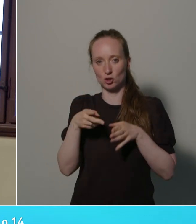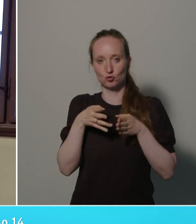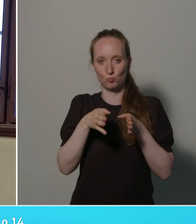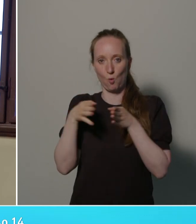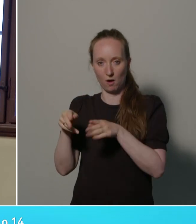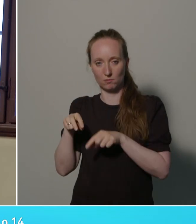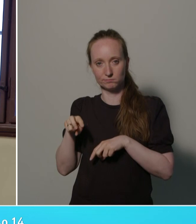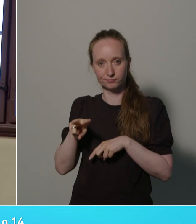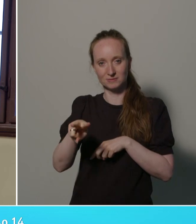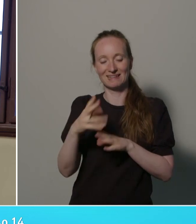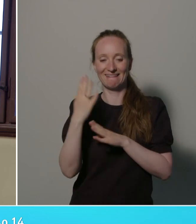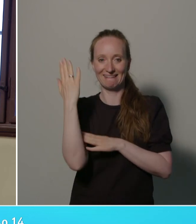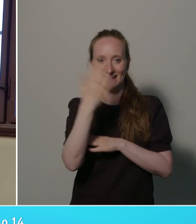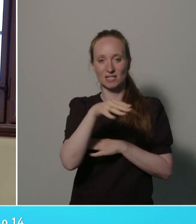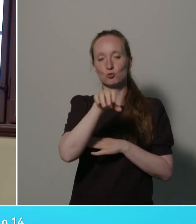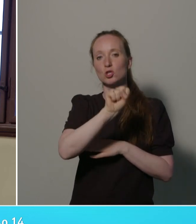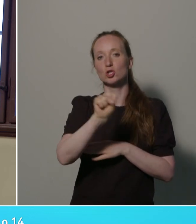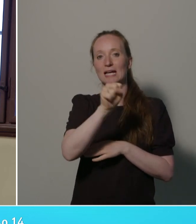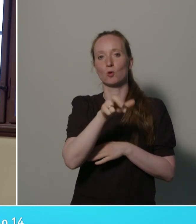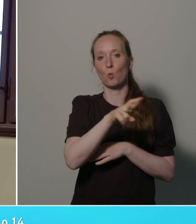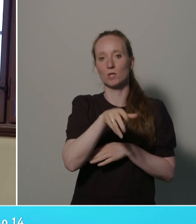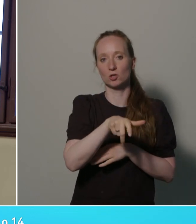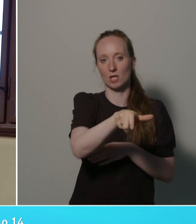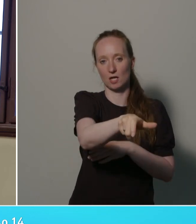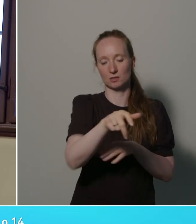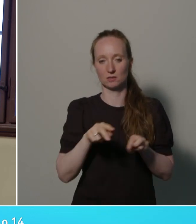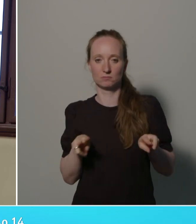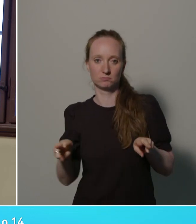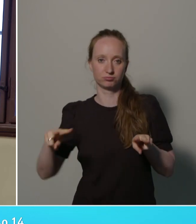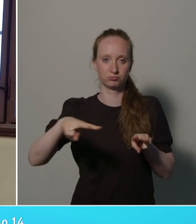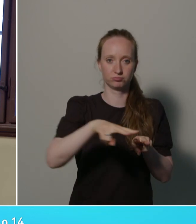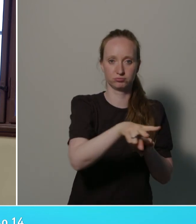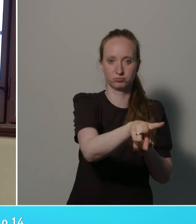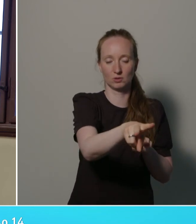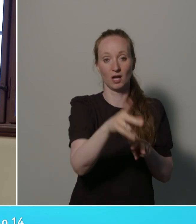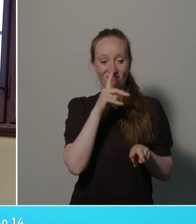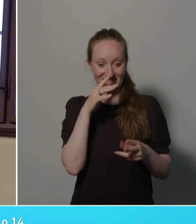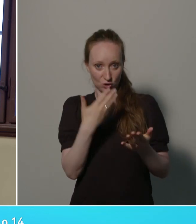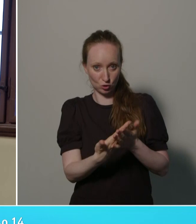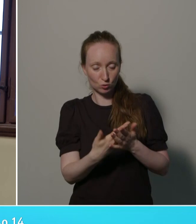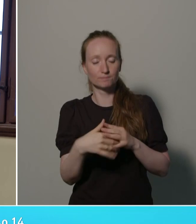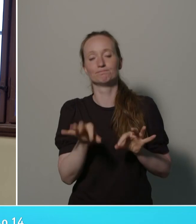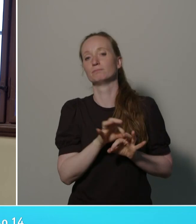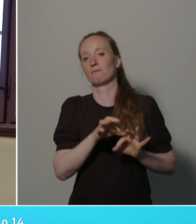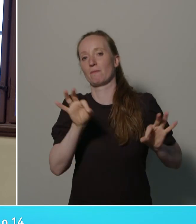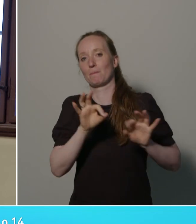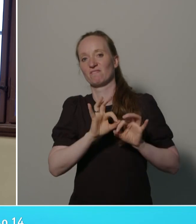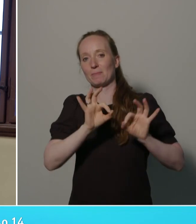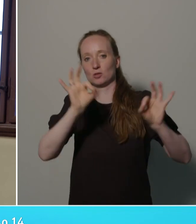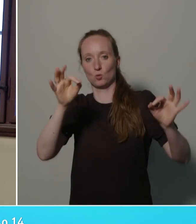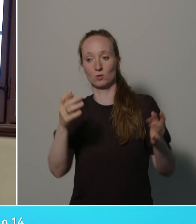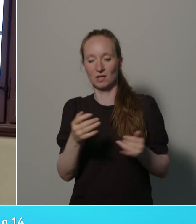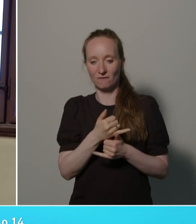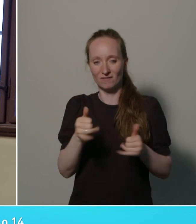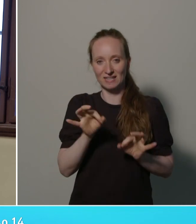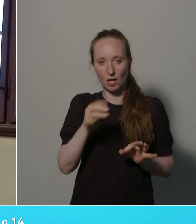Richtung Stadtroder Straße abzubiegen, was dort auch eine deutliche Verbesserung sein könnte. Das wird sich alles angeschaut. Die